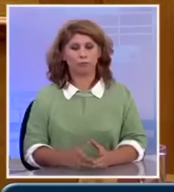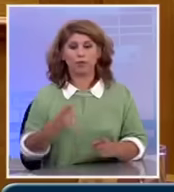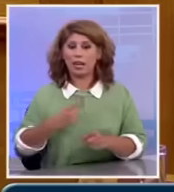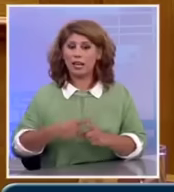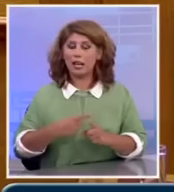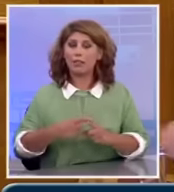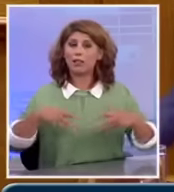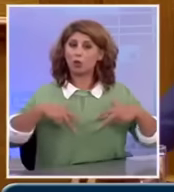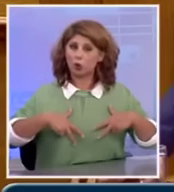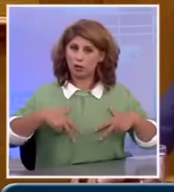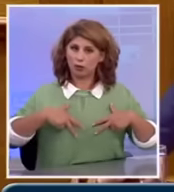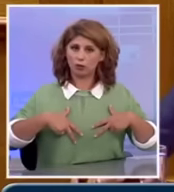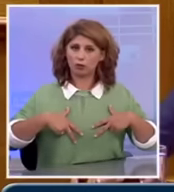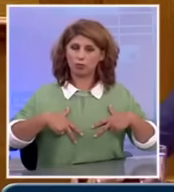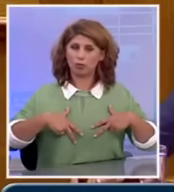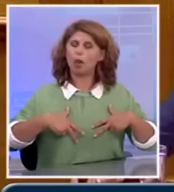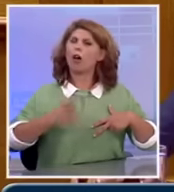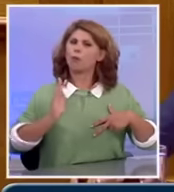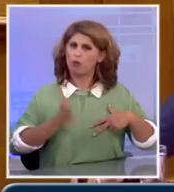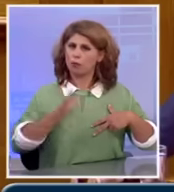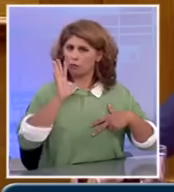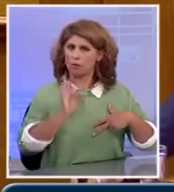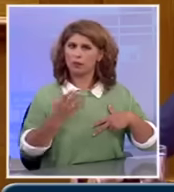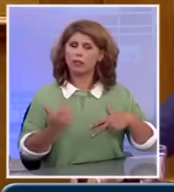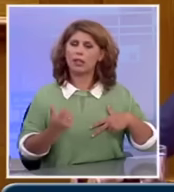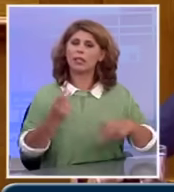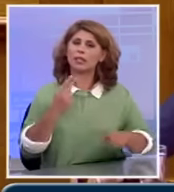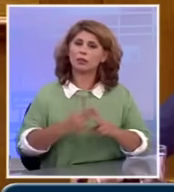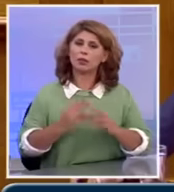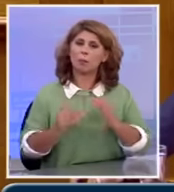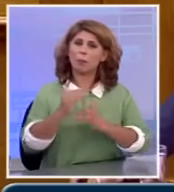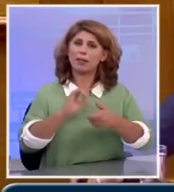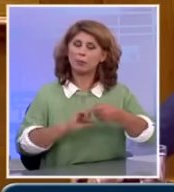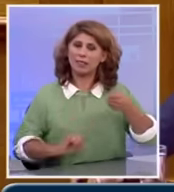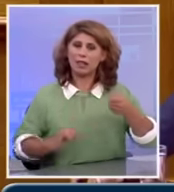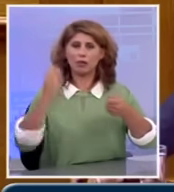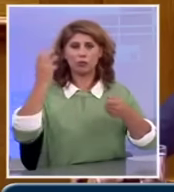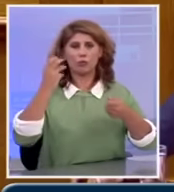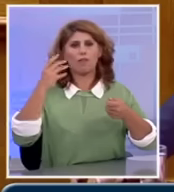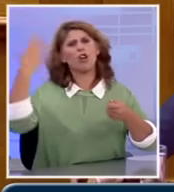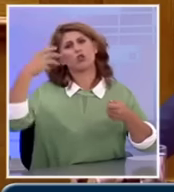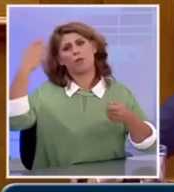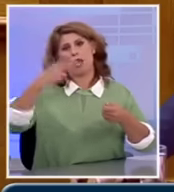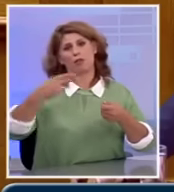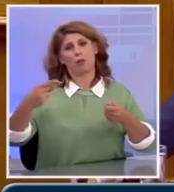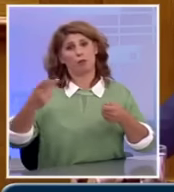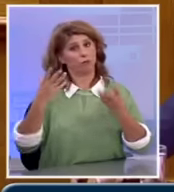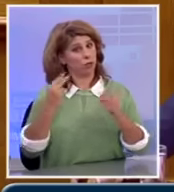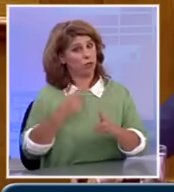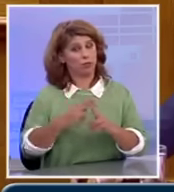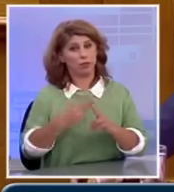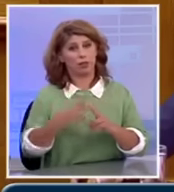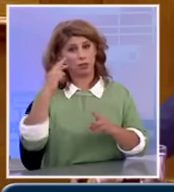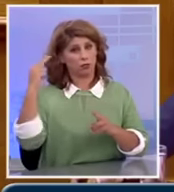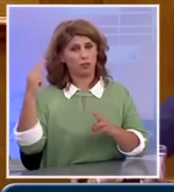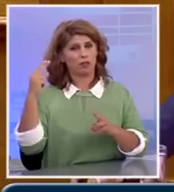είναι η χώρα που θα μπορούσε πράγματι να έχει τις σημαντικότερες μεταπτυχιακές ουδέ στη φιλοσοφία